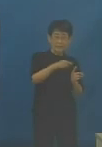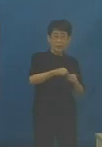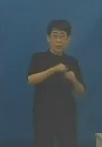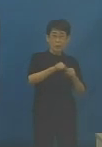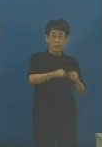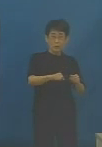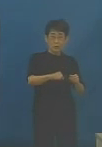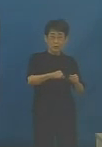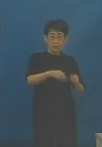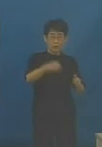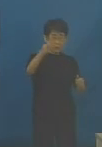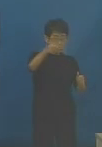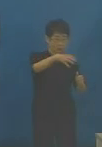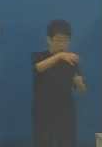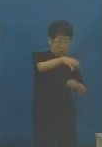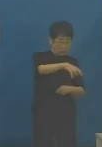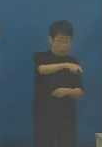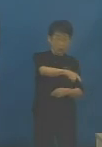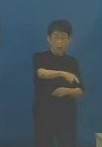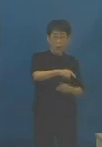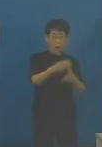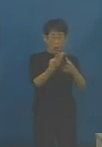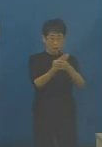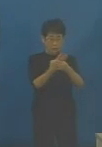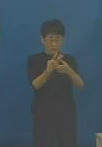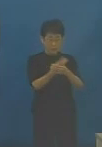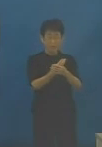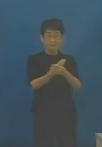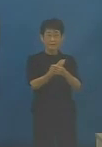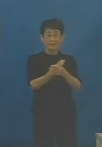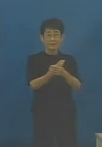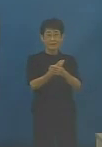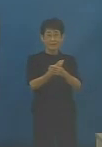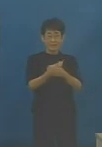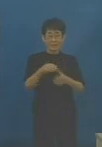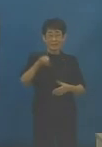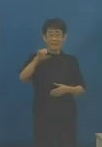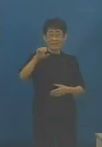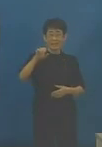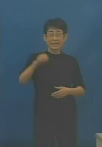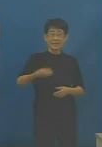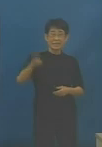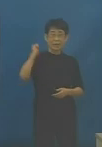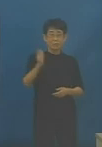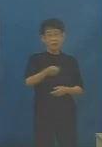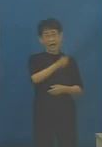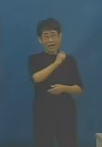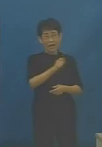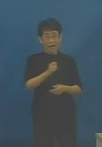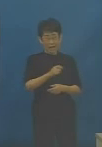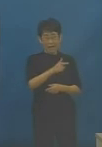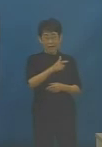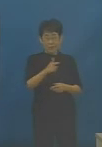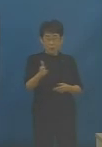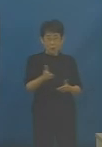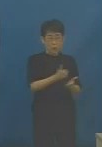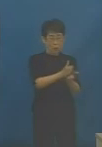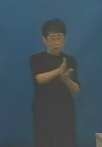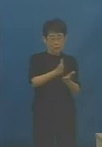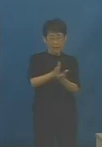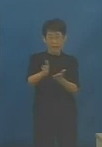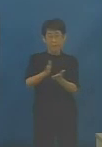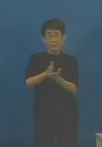ットっていうものをですね、これはあの温泉やサウナなど、テーマ別に、紹介していこうと、こういう展開を